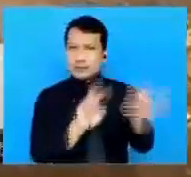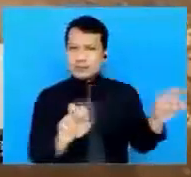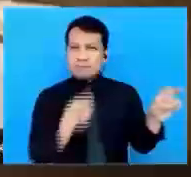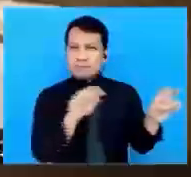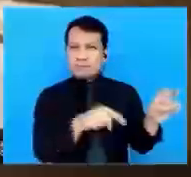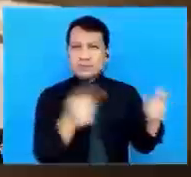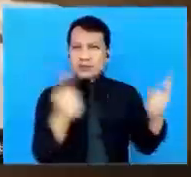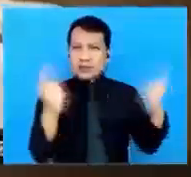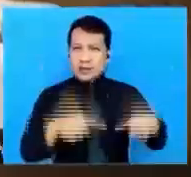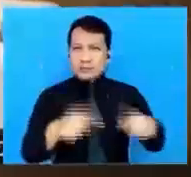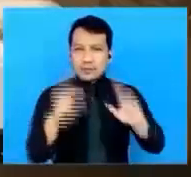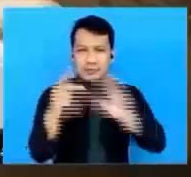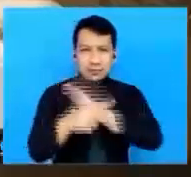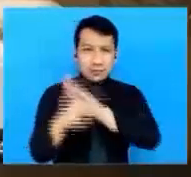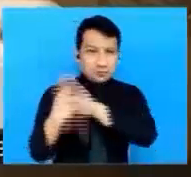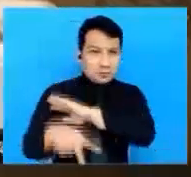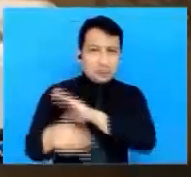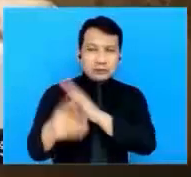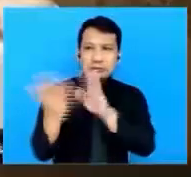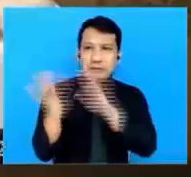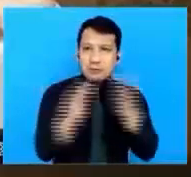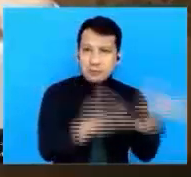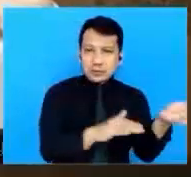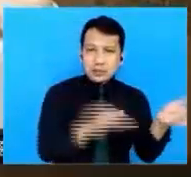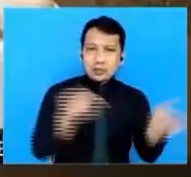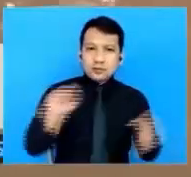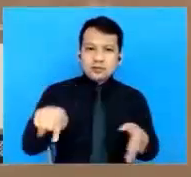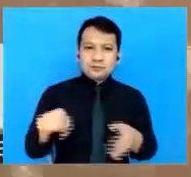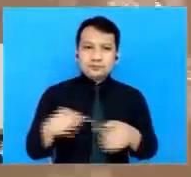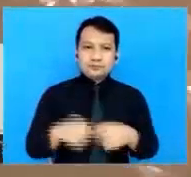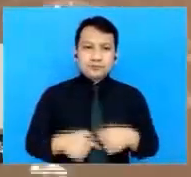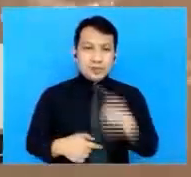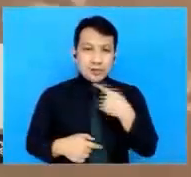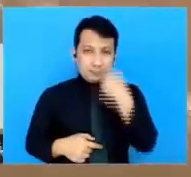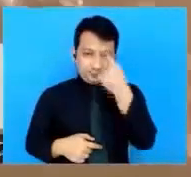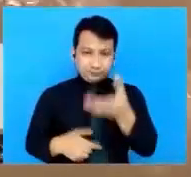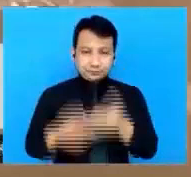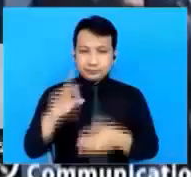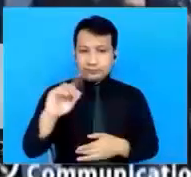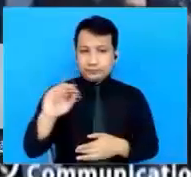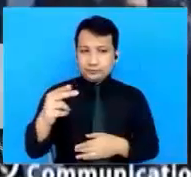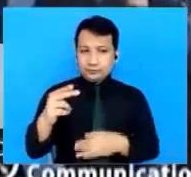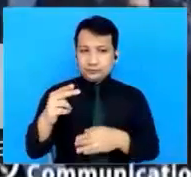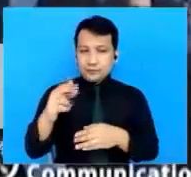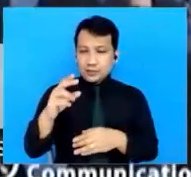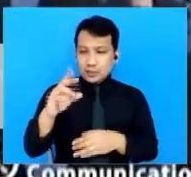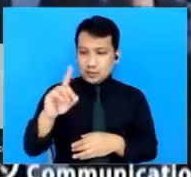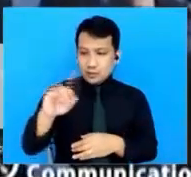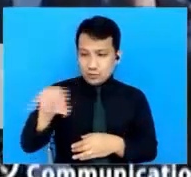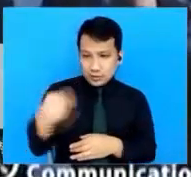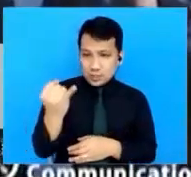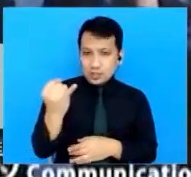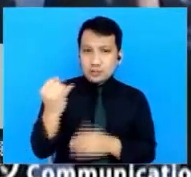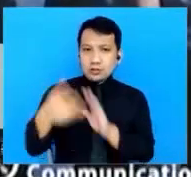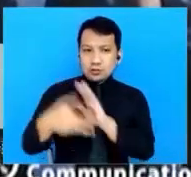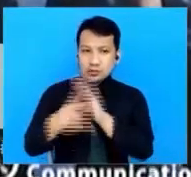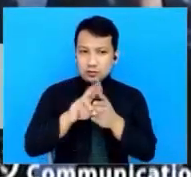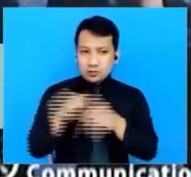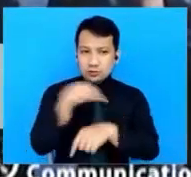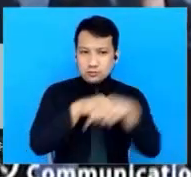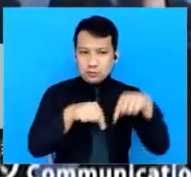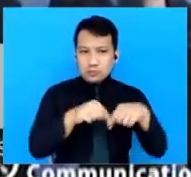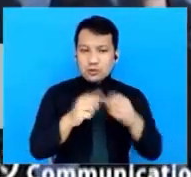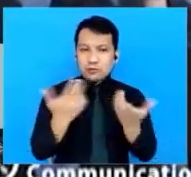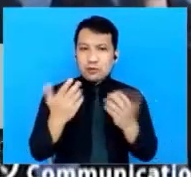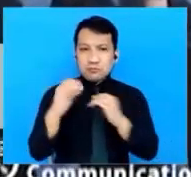pagpatay na may kinalaman dito. I have instructed the Department of Justice and the Philippine National Police to review the conduct of our